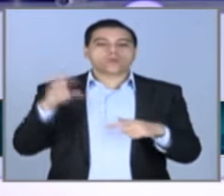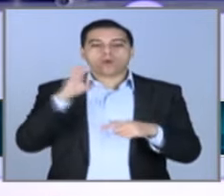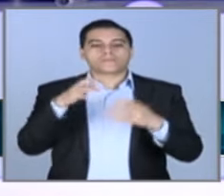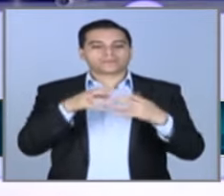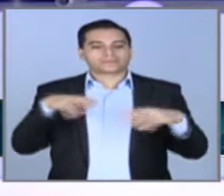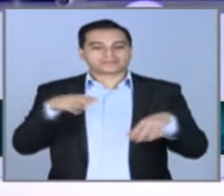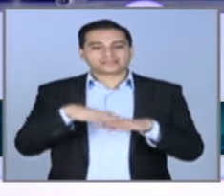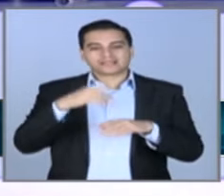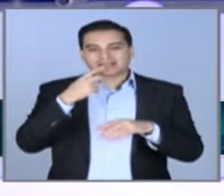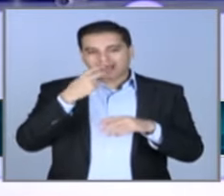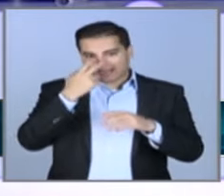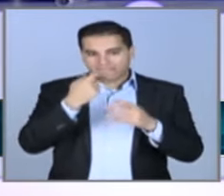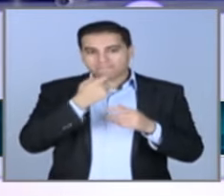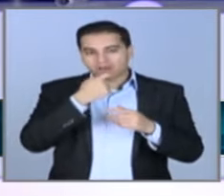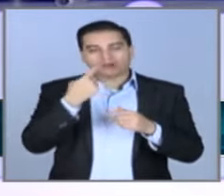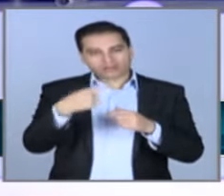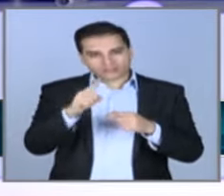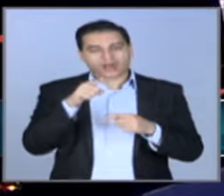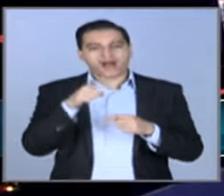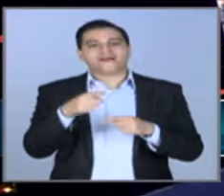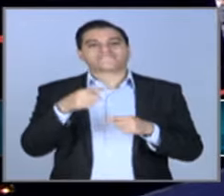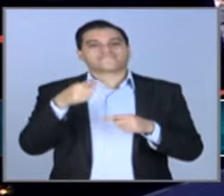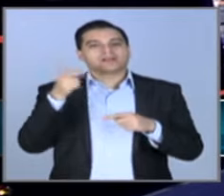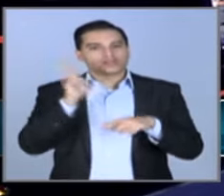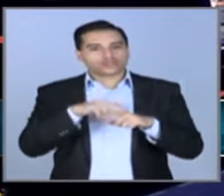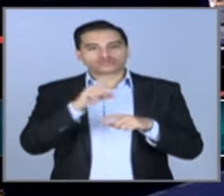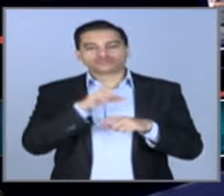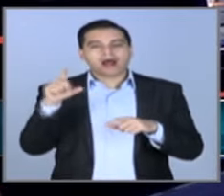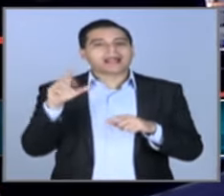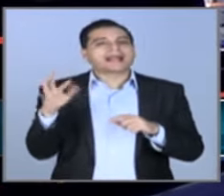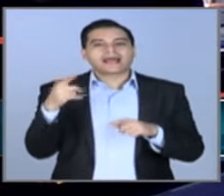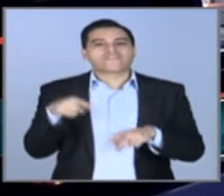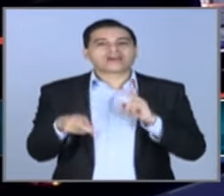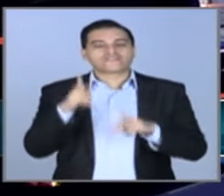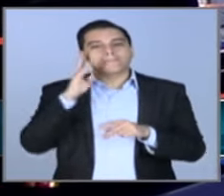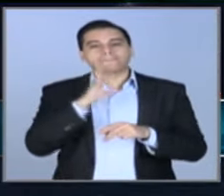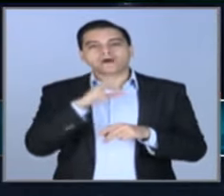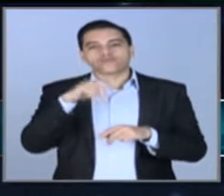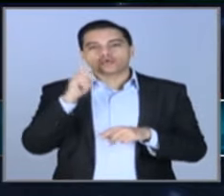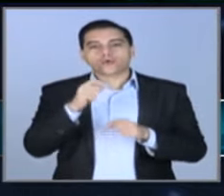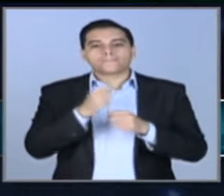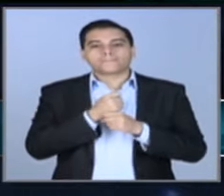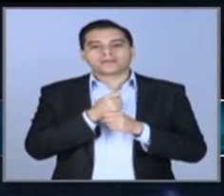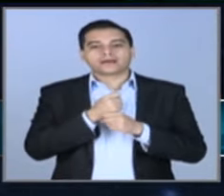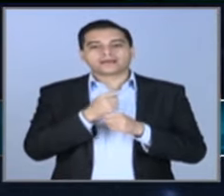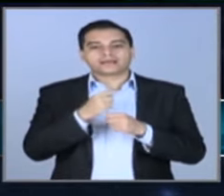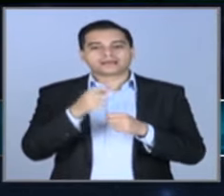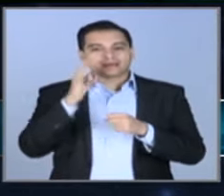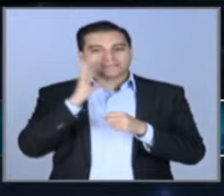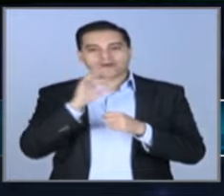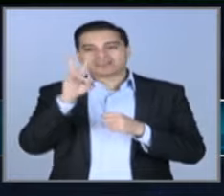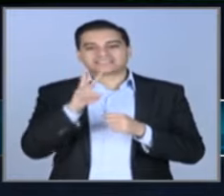عام 1966؟ بريطانيا. صح. في أي شهر ميلادي يتم الاحتفال بعيد تحرير سيناء؟